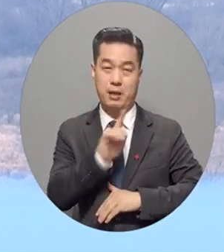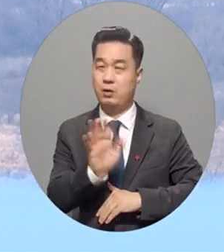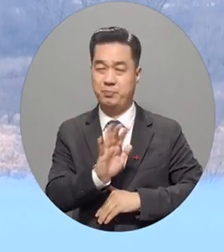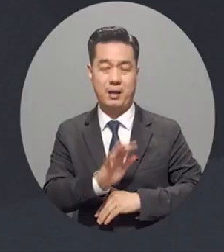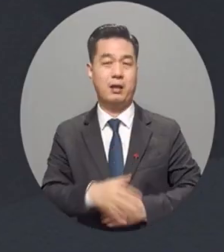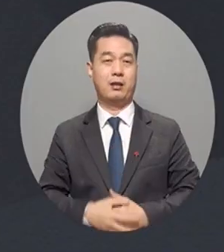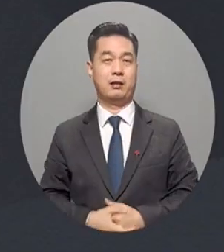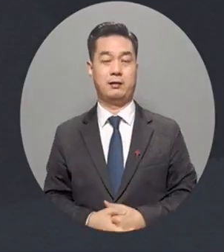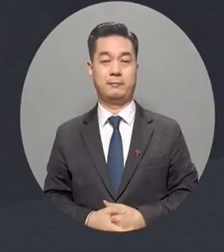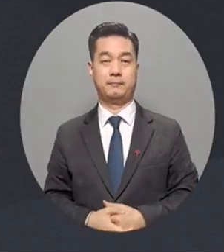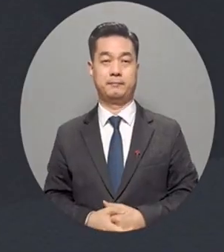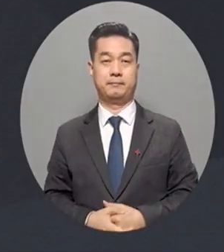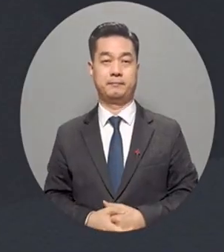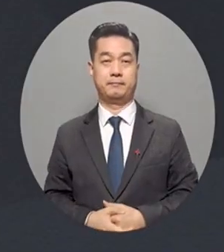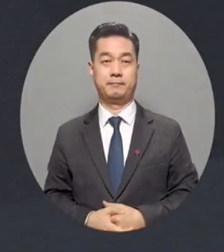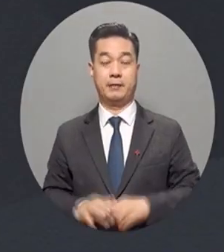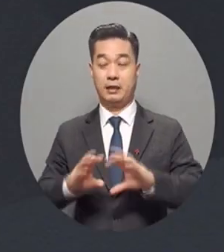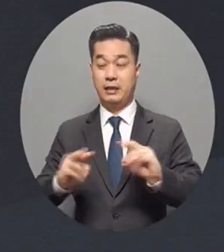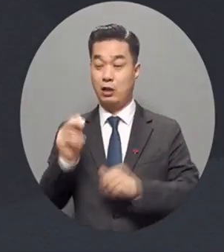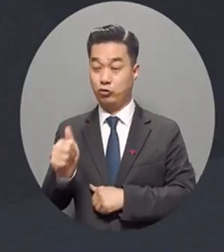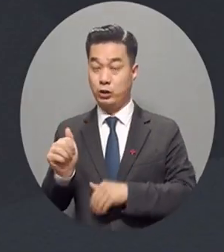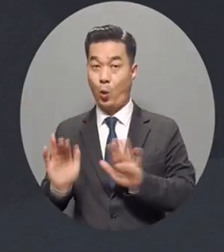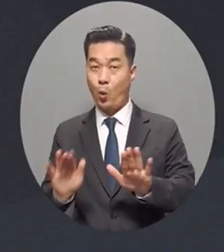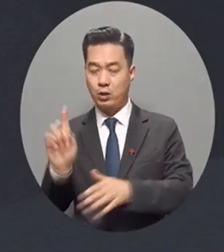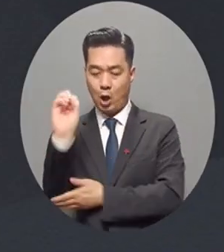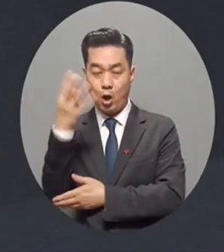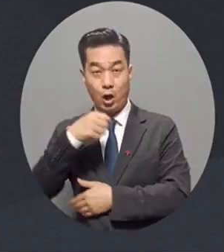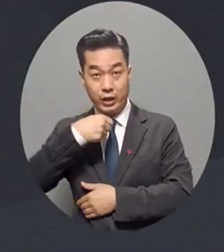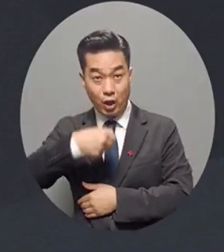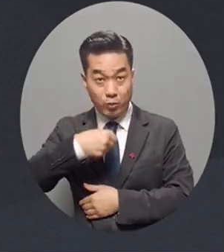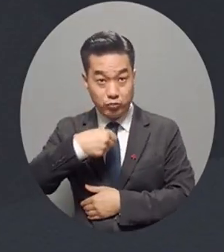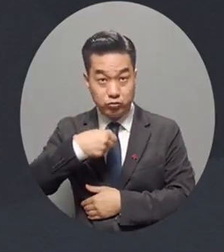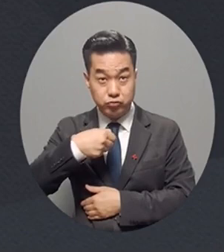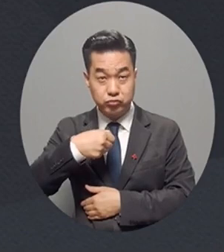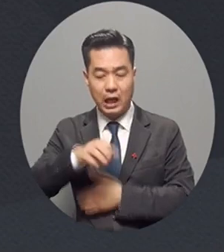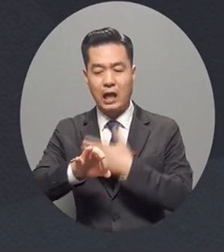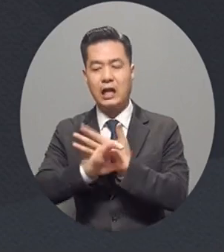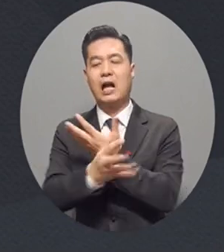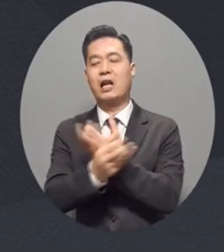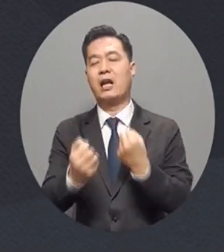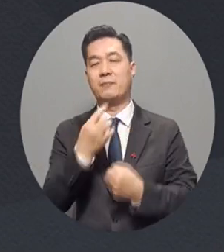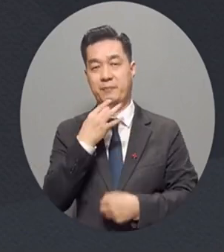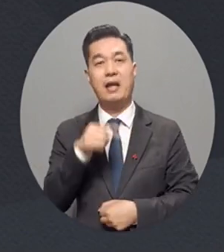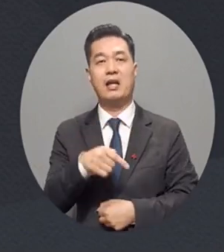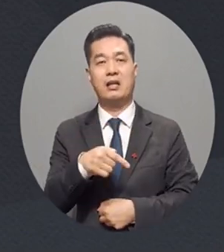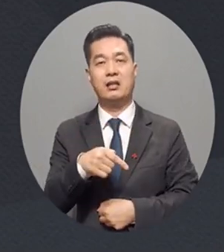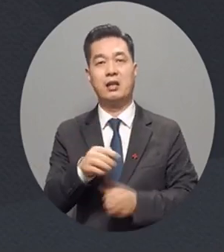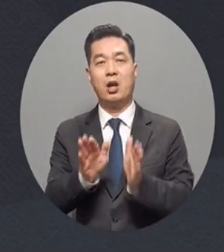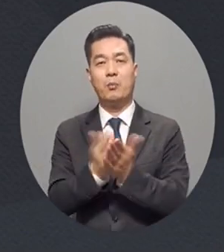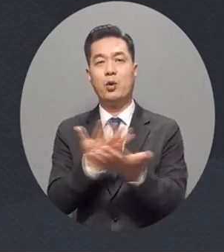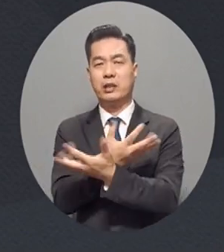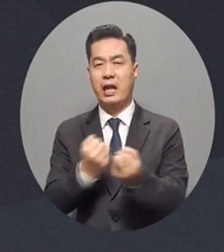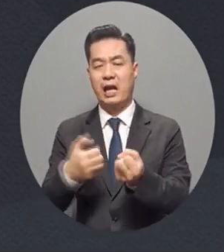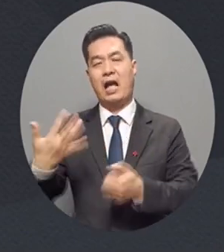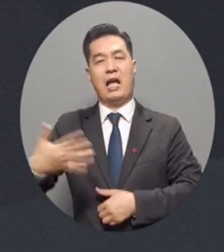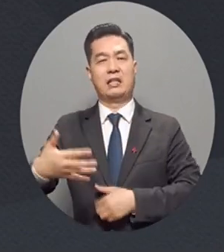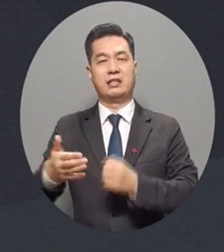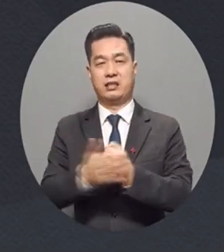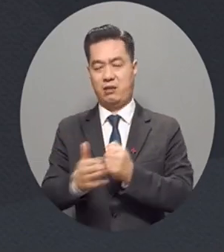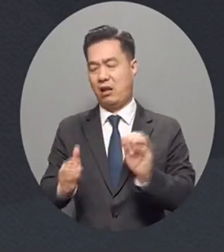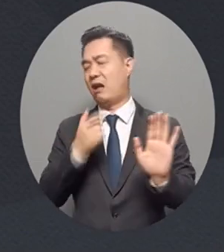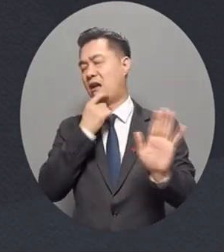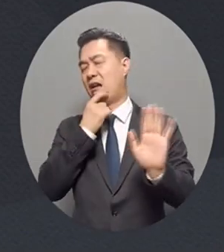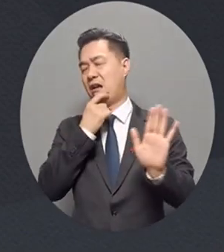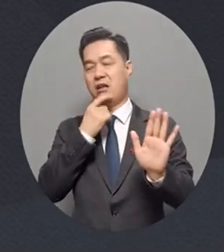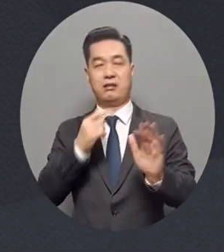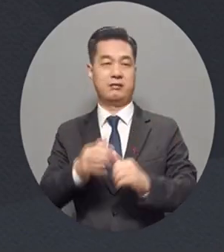전해졌습니다. 땅 주인은 오늘 한 언론과의 인터뷰에서 가계약만 했을 뿐 본 계약이 체결되지 않아 매물을